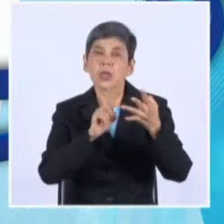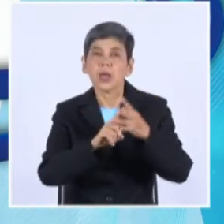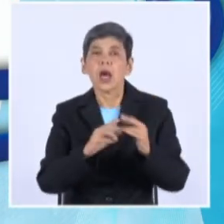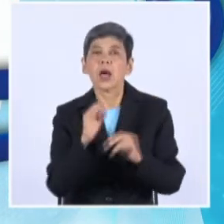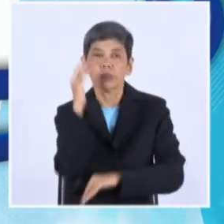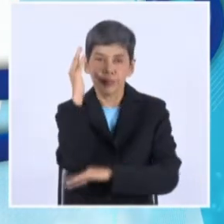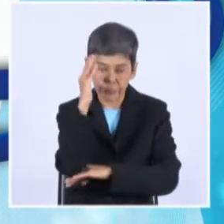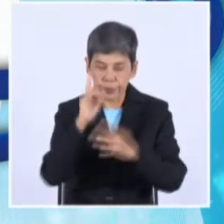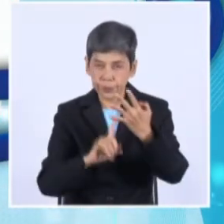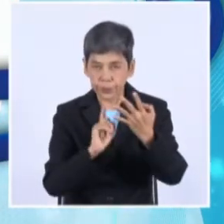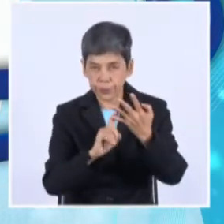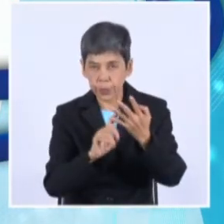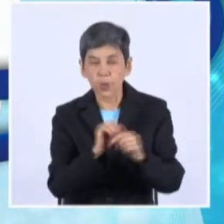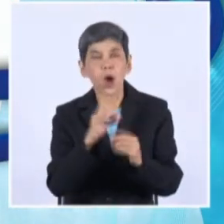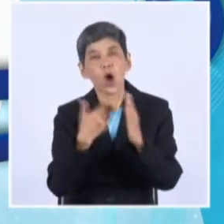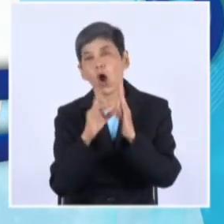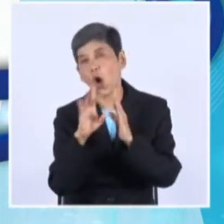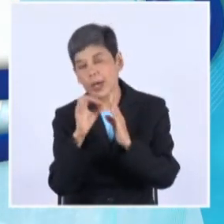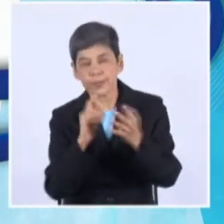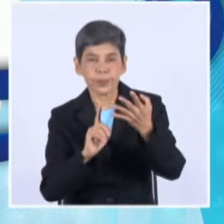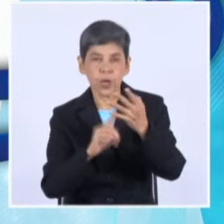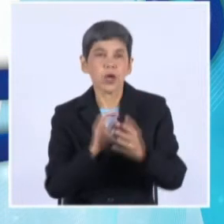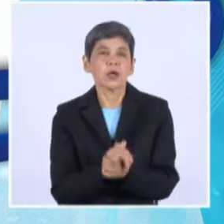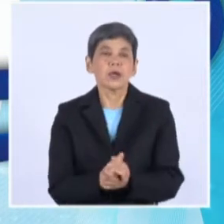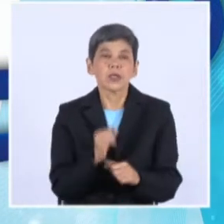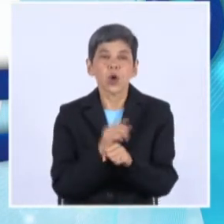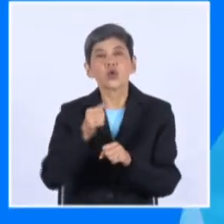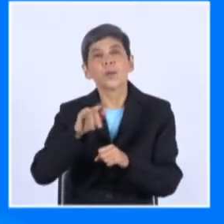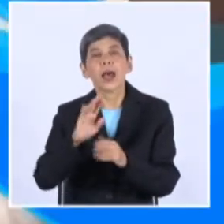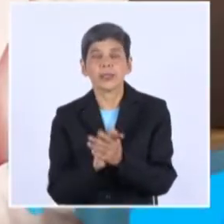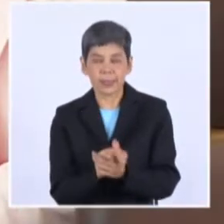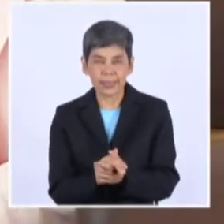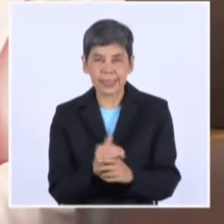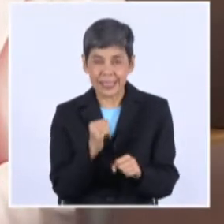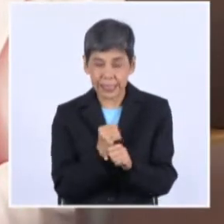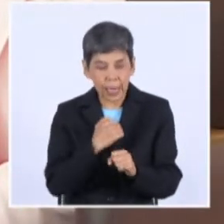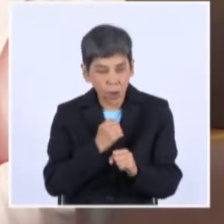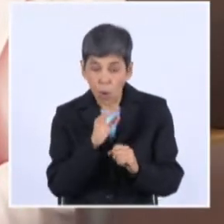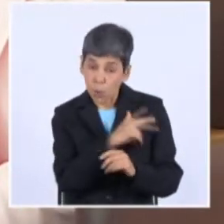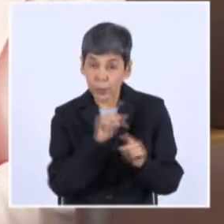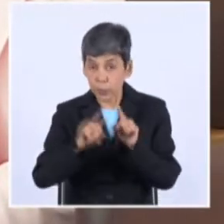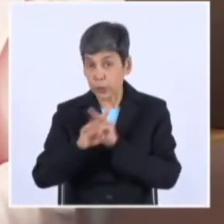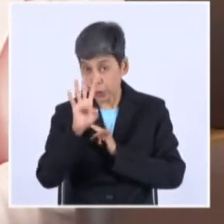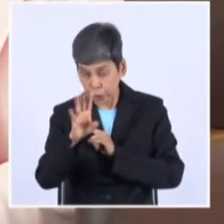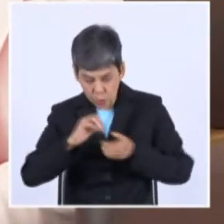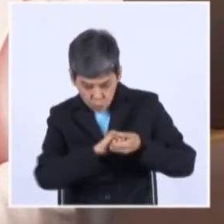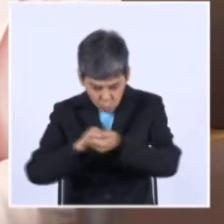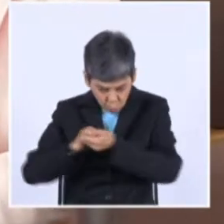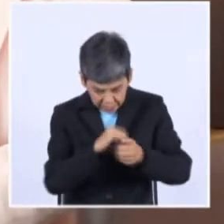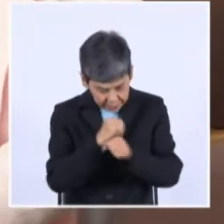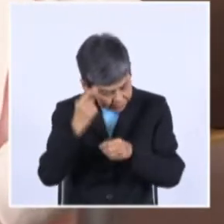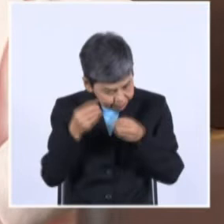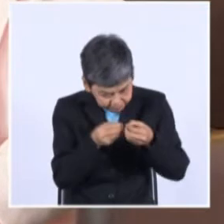วิถีโรงพยาบาลร้อยเอ็ดโรงพยาบาลสมเด็จพระยุพราชท่าบ่อ เราทั้ง4โรงพยาบาลเนี่ยก็มาร่วมกัน